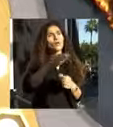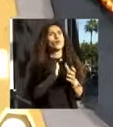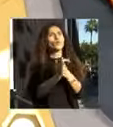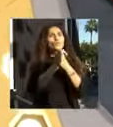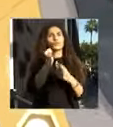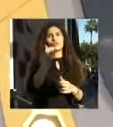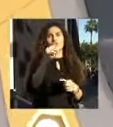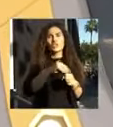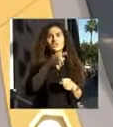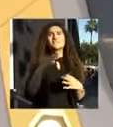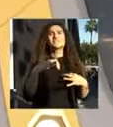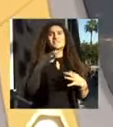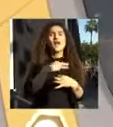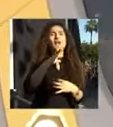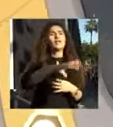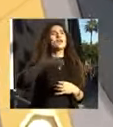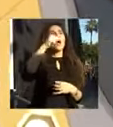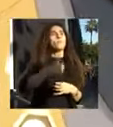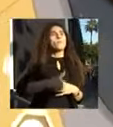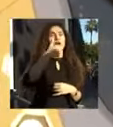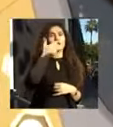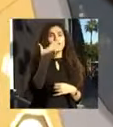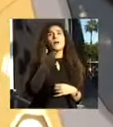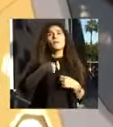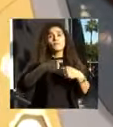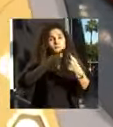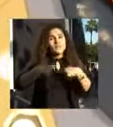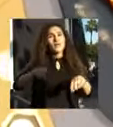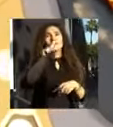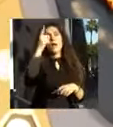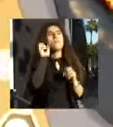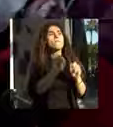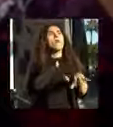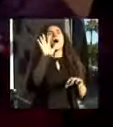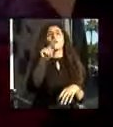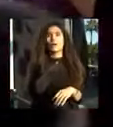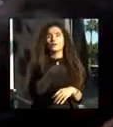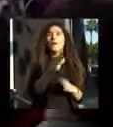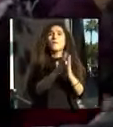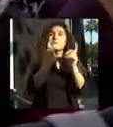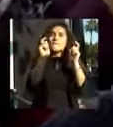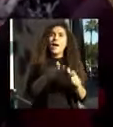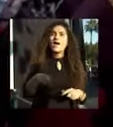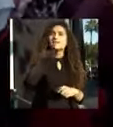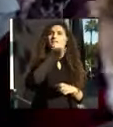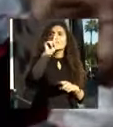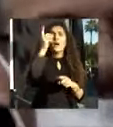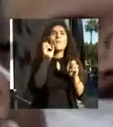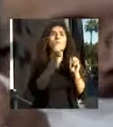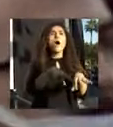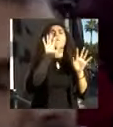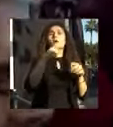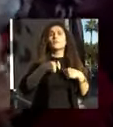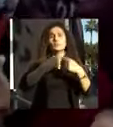günde Sayın Genel Başkanlarımız bizleri yalnız bırakmadı. Mersinlileri yalnız bırakmadı,